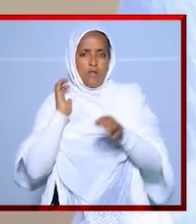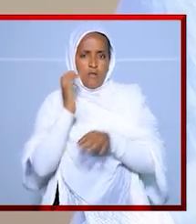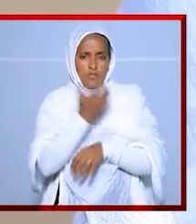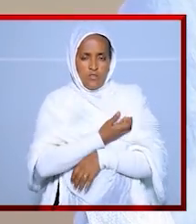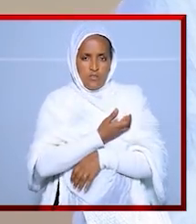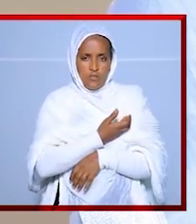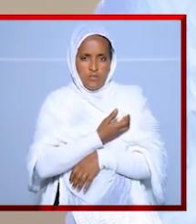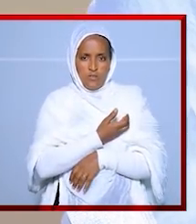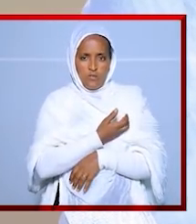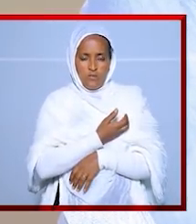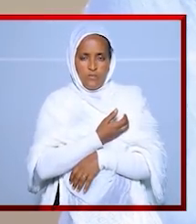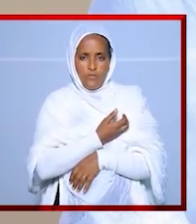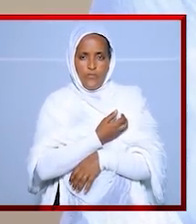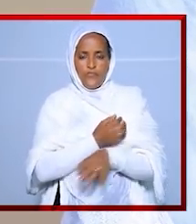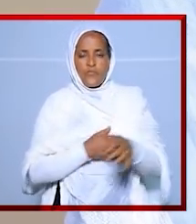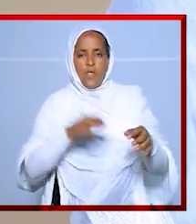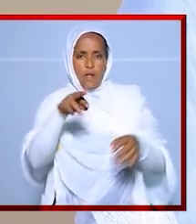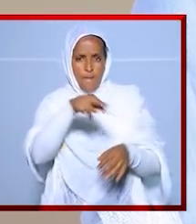አገራችን